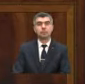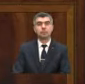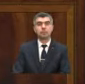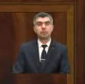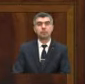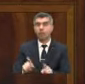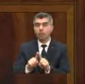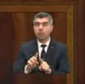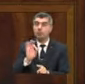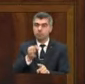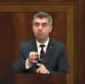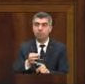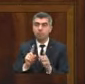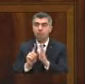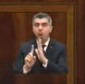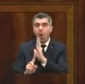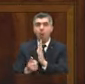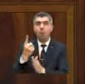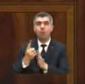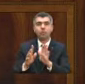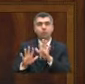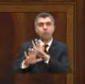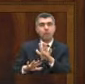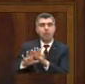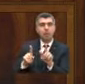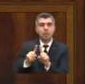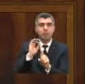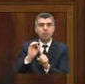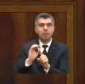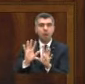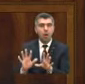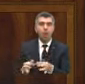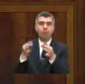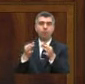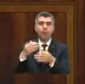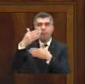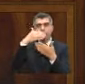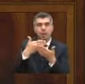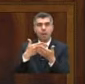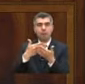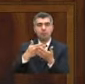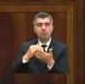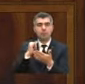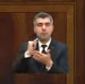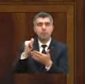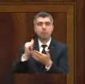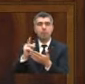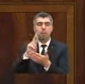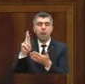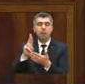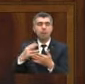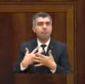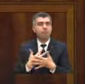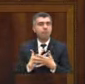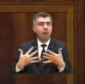معنى الكلمة ثورة اجتماعية غير مسبوقة حقيقية في بلادنا، وهي بقيادة جلالة الملك، وهي مفخرة